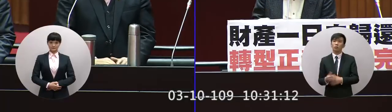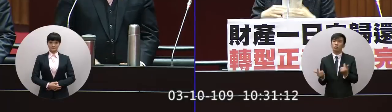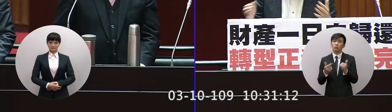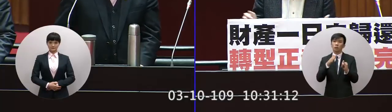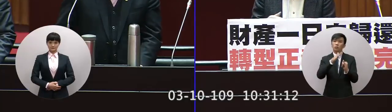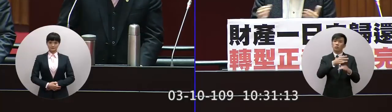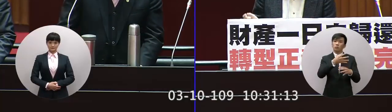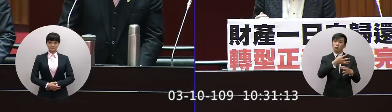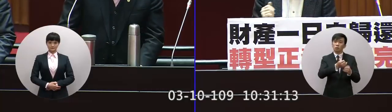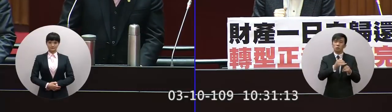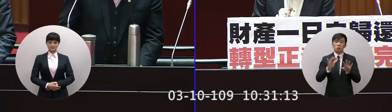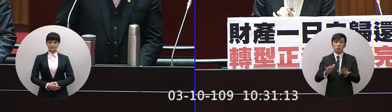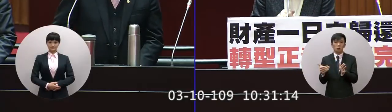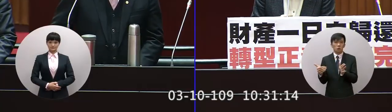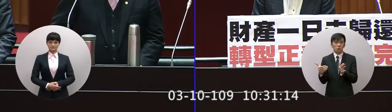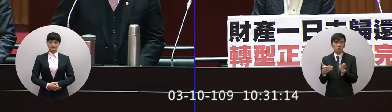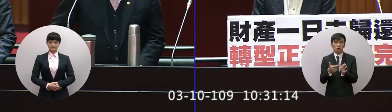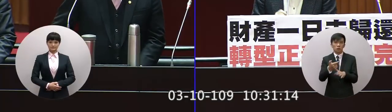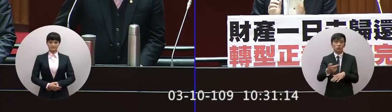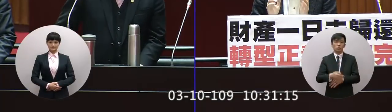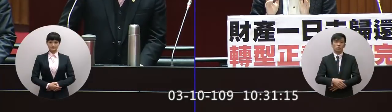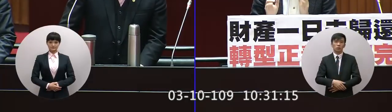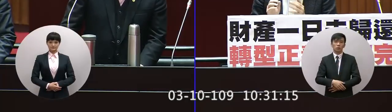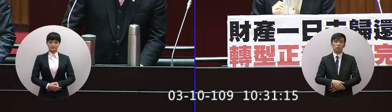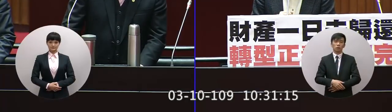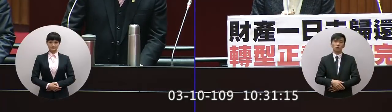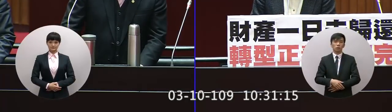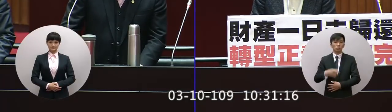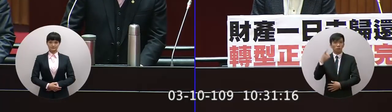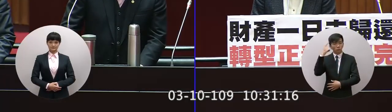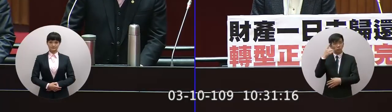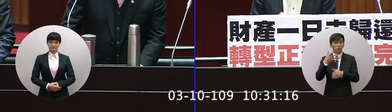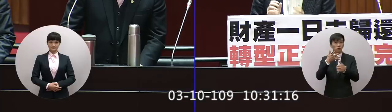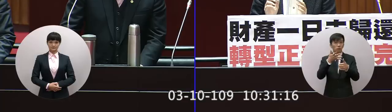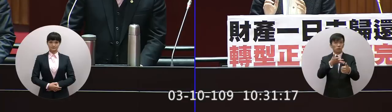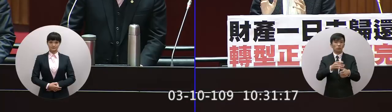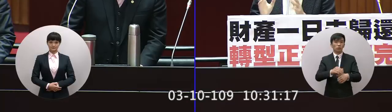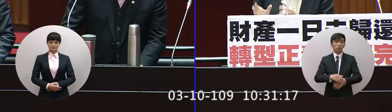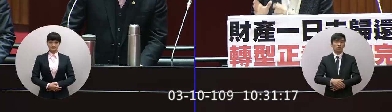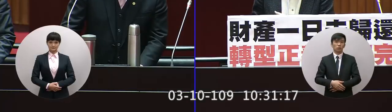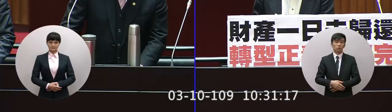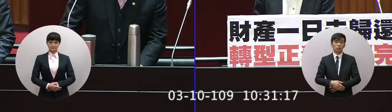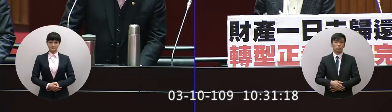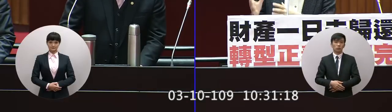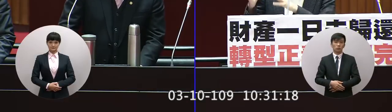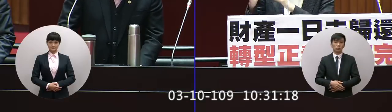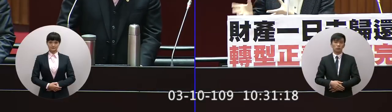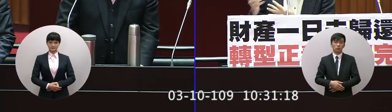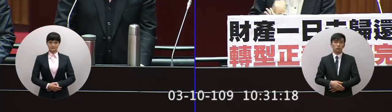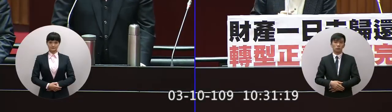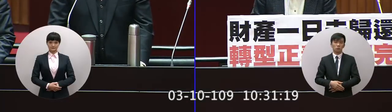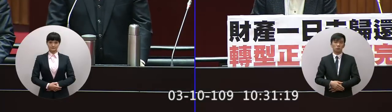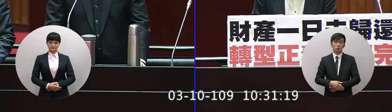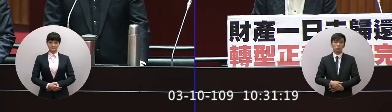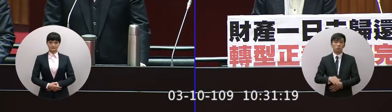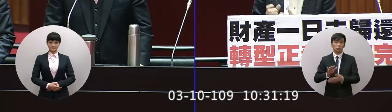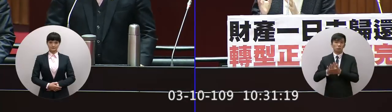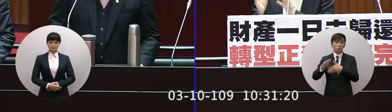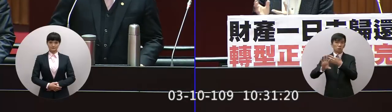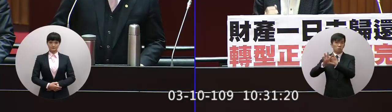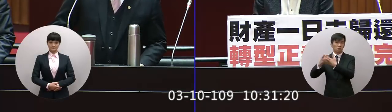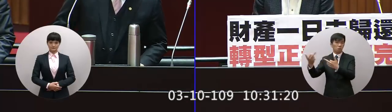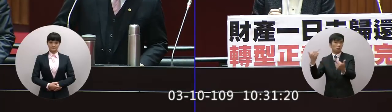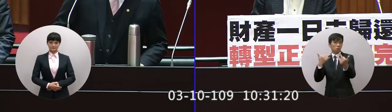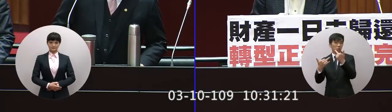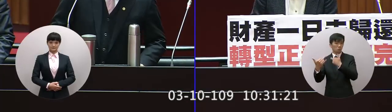离现在这个日期已经非常近了。那我想要请问的是，因应这些返乡的人潮，